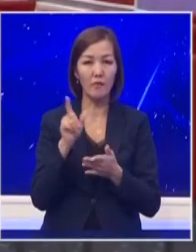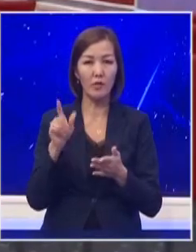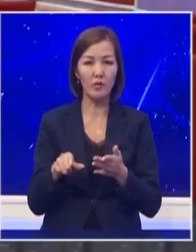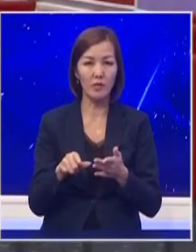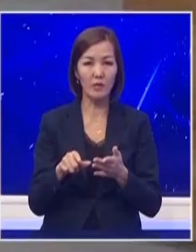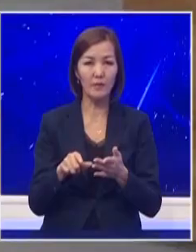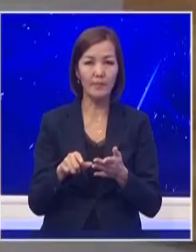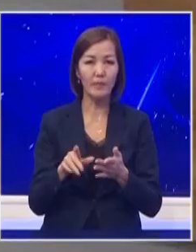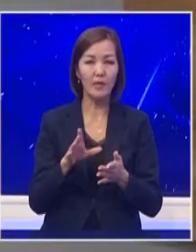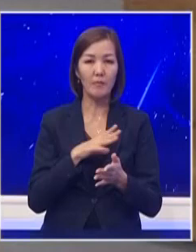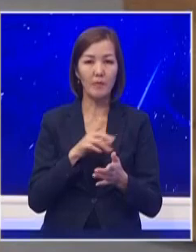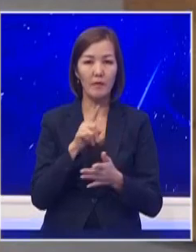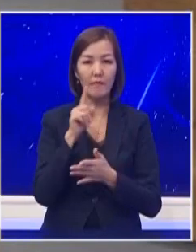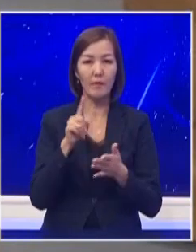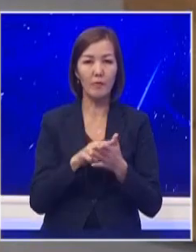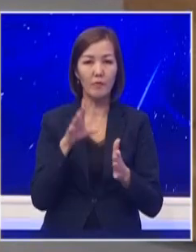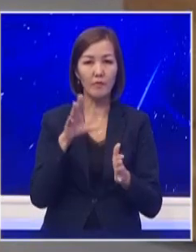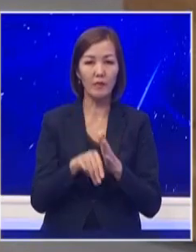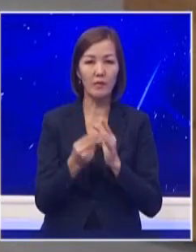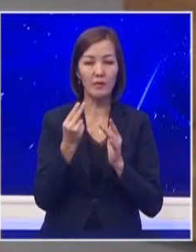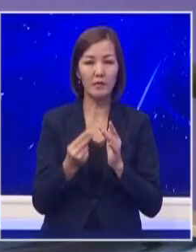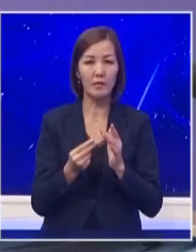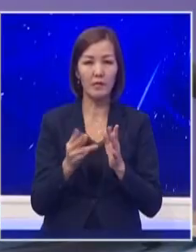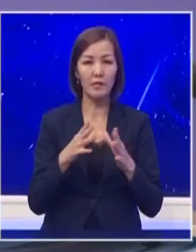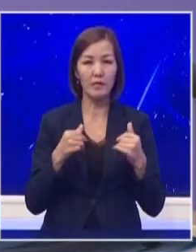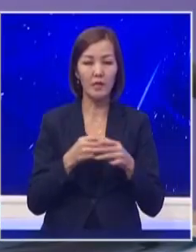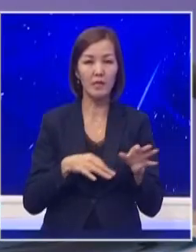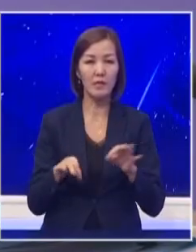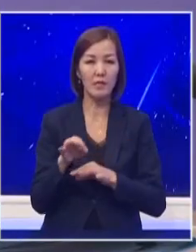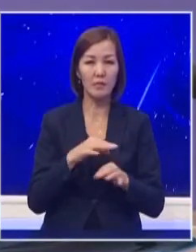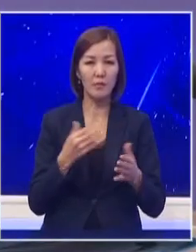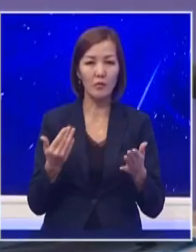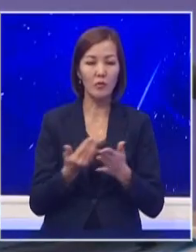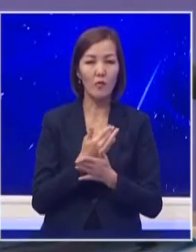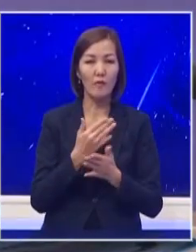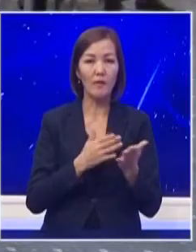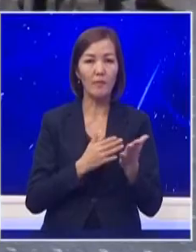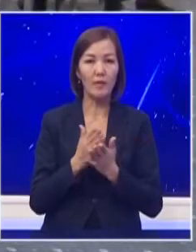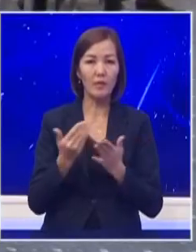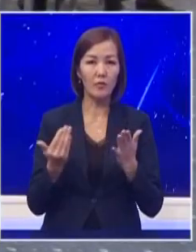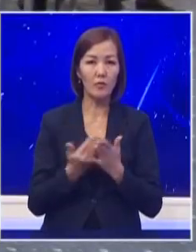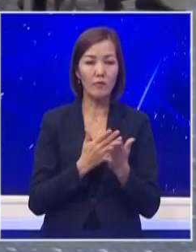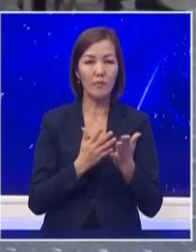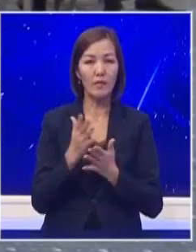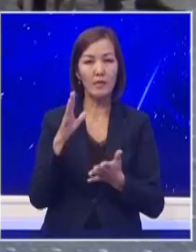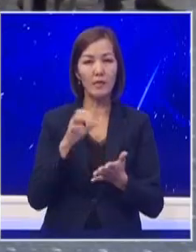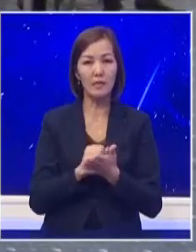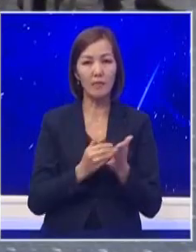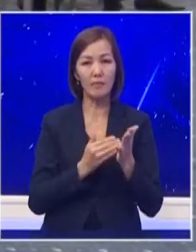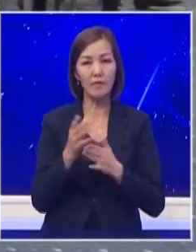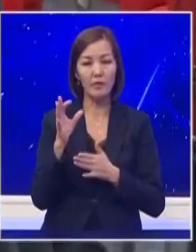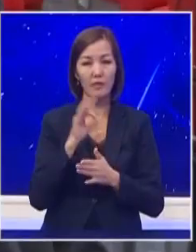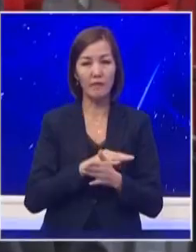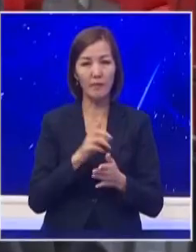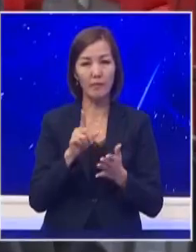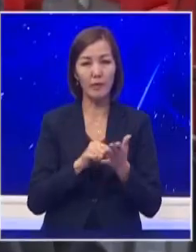в частности были подняты вопросы внедрения цифровой карты семьи новой миграционной политики новой политики занятости повышения эффективности